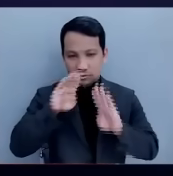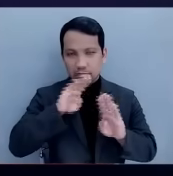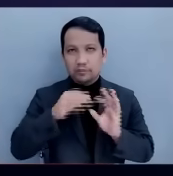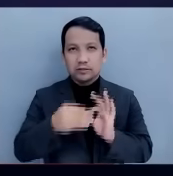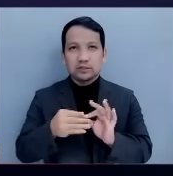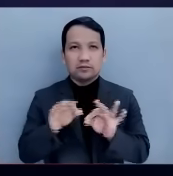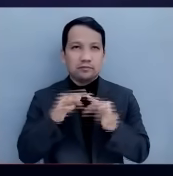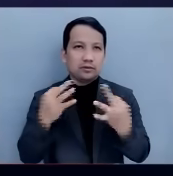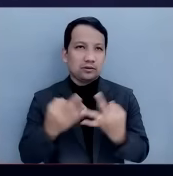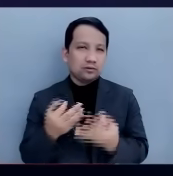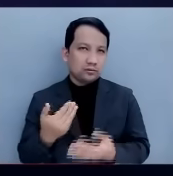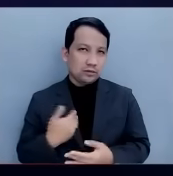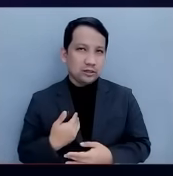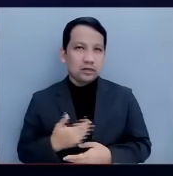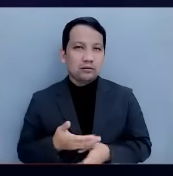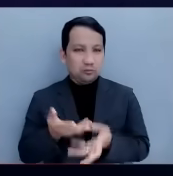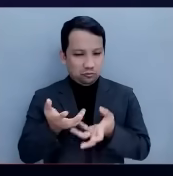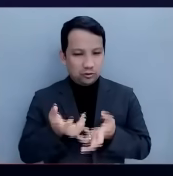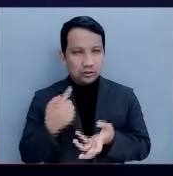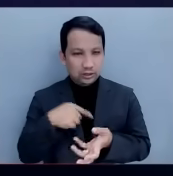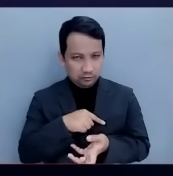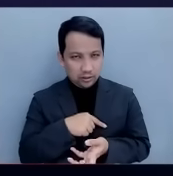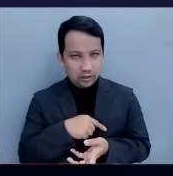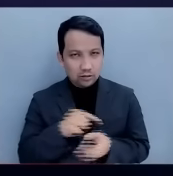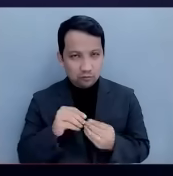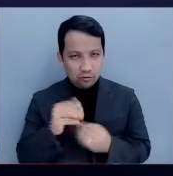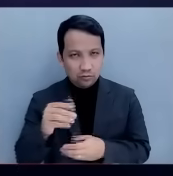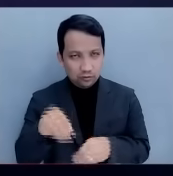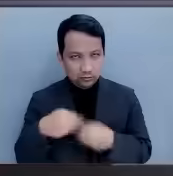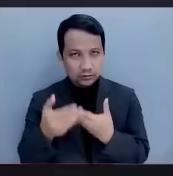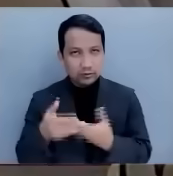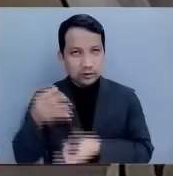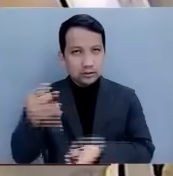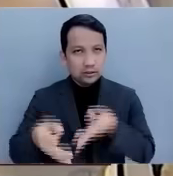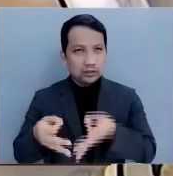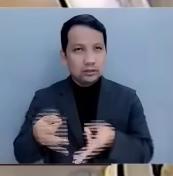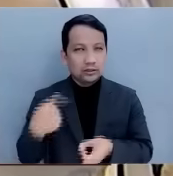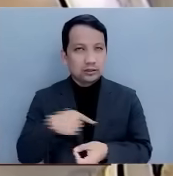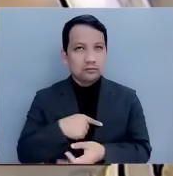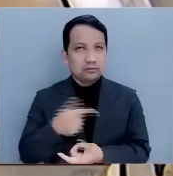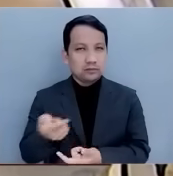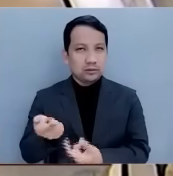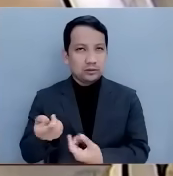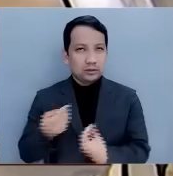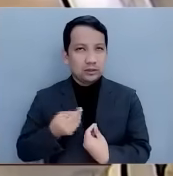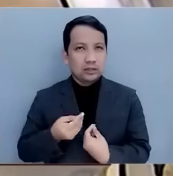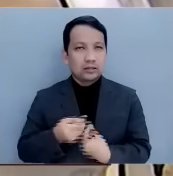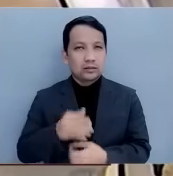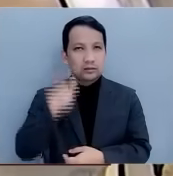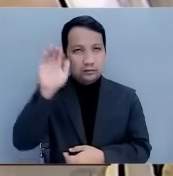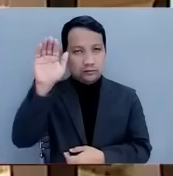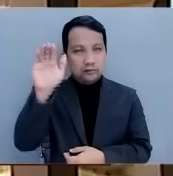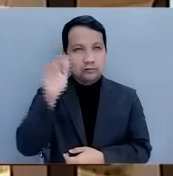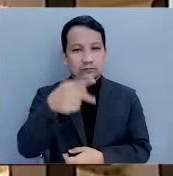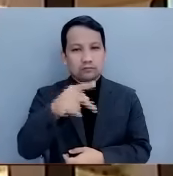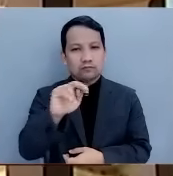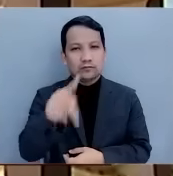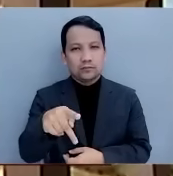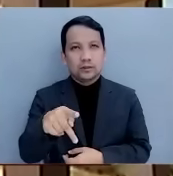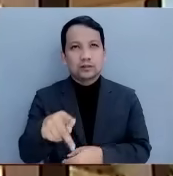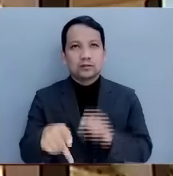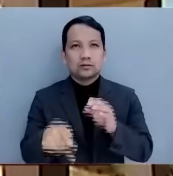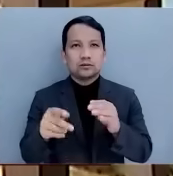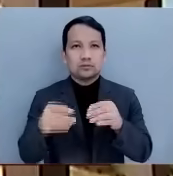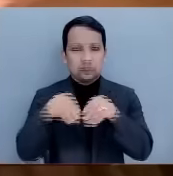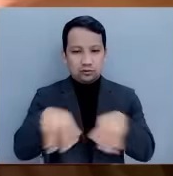problema na pamilya ko. Ang hiling na namin na mabigyan ng hustisya kami. Panawagan ng PNP sa mga kaanak ng